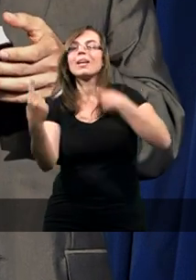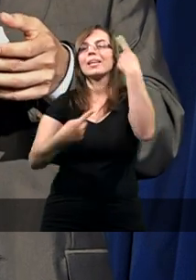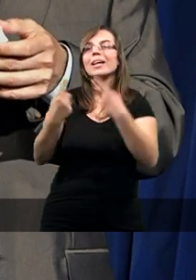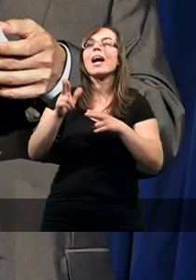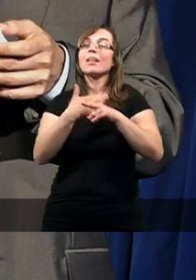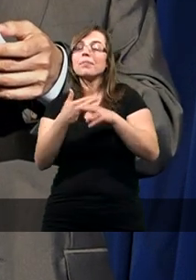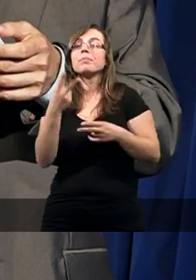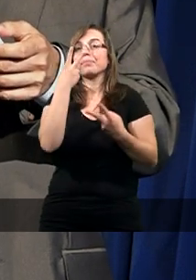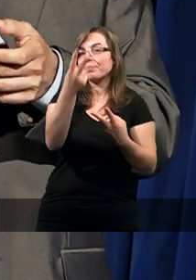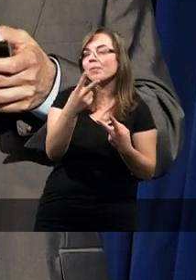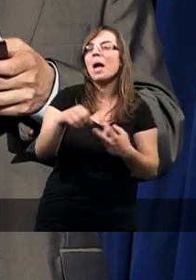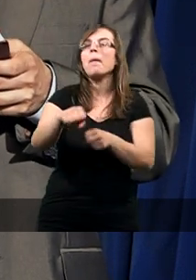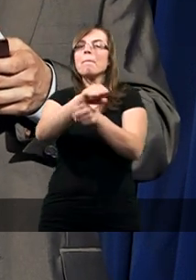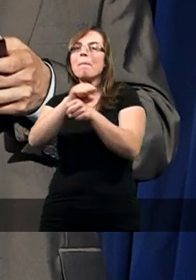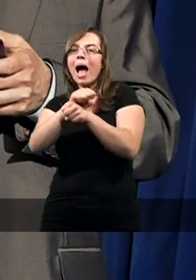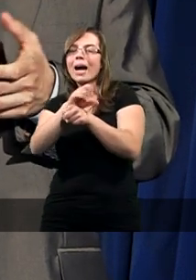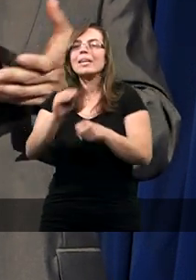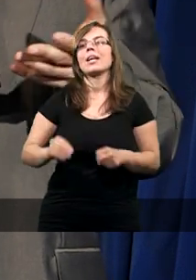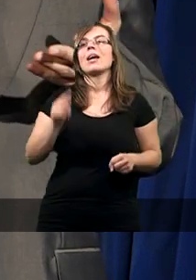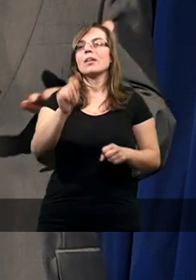której znajdujemy Marię,